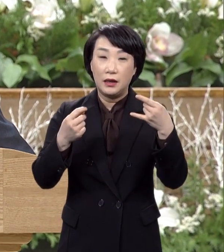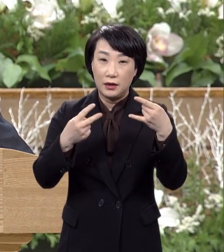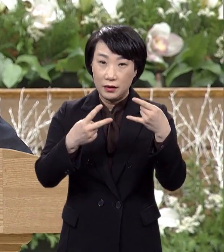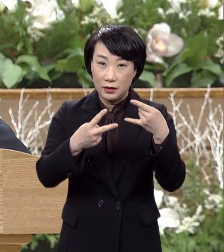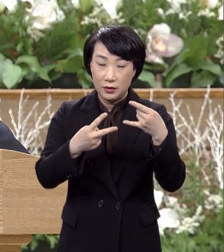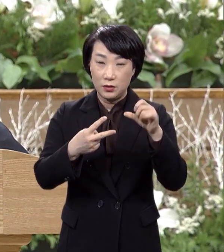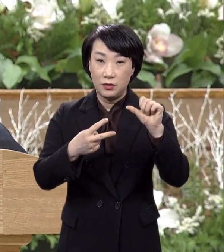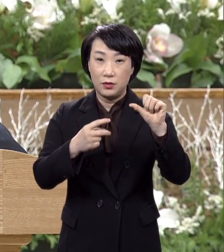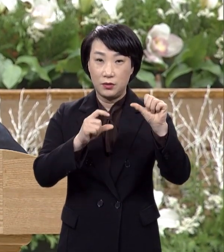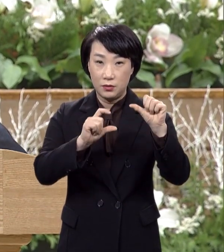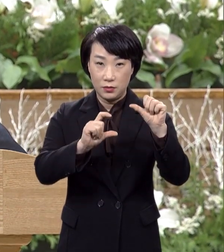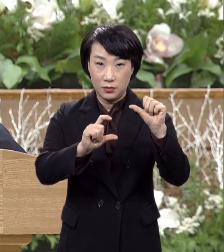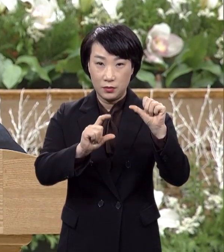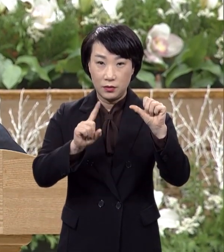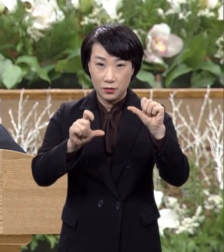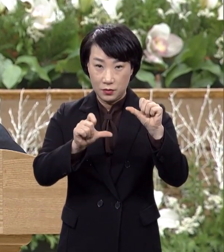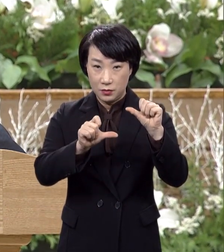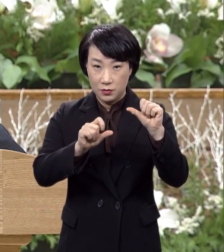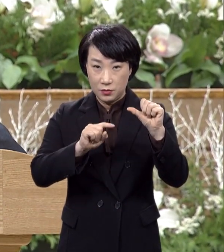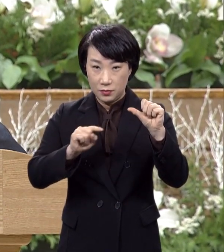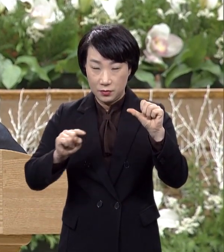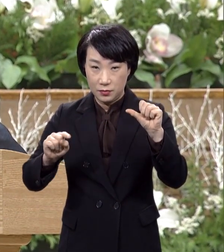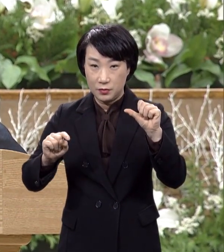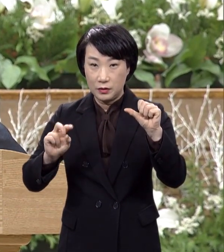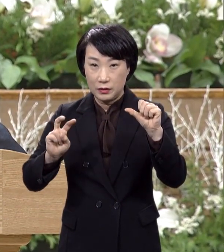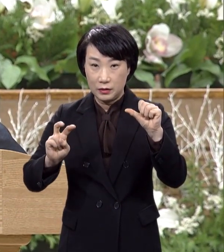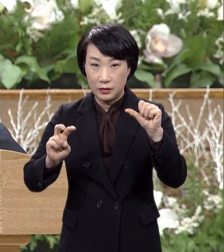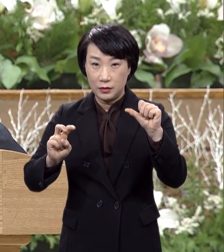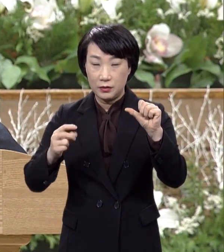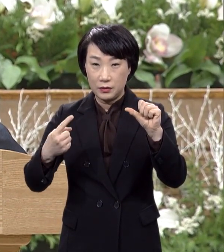에베소서 5장 15절에서